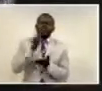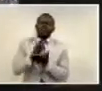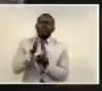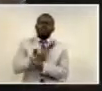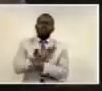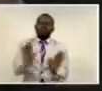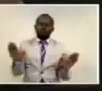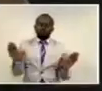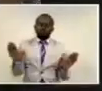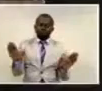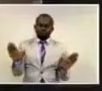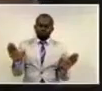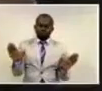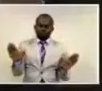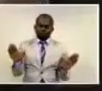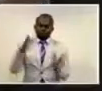gusa